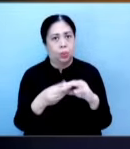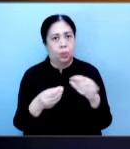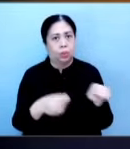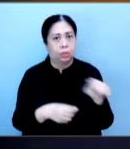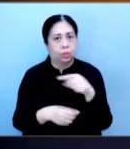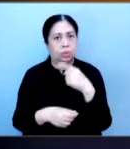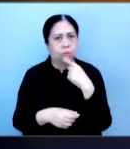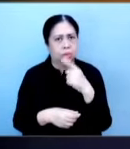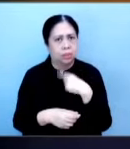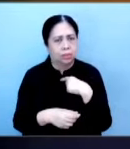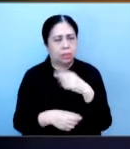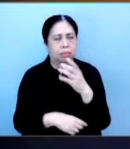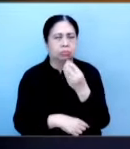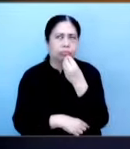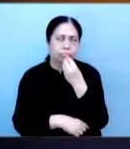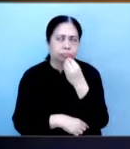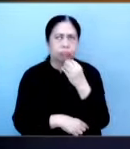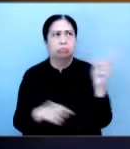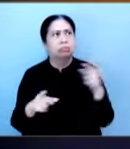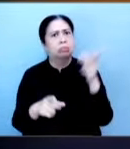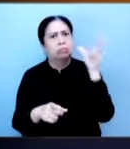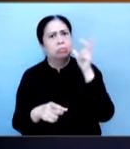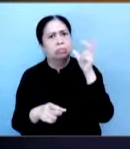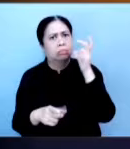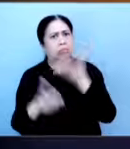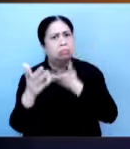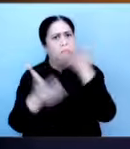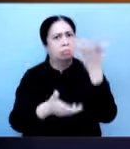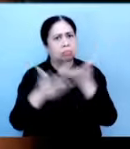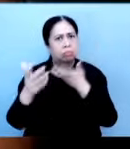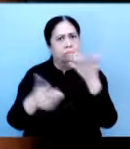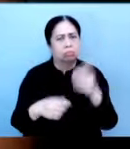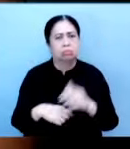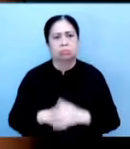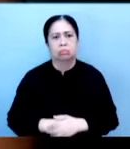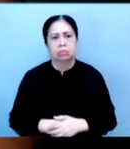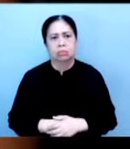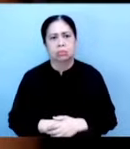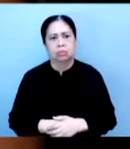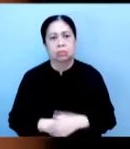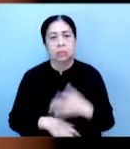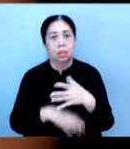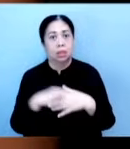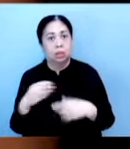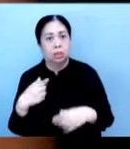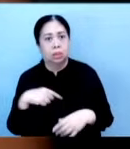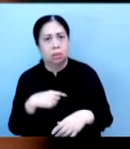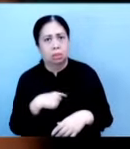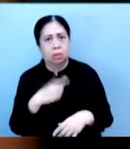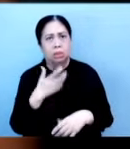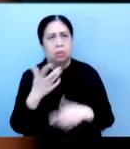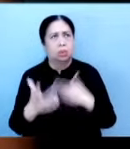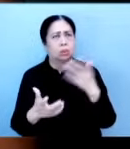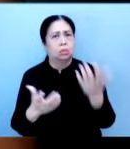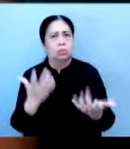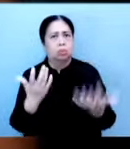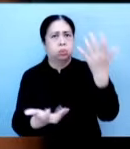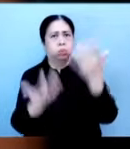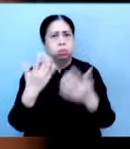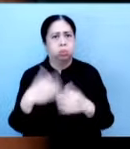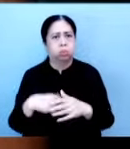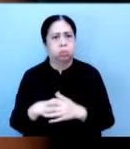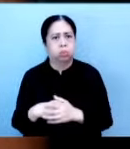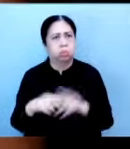naghahapunan sila ng makarinig ng mga sumisigaw na kapitbahay paglabas po namin ayun na po malakas na po yung apoy yun lang po yung naano namin